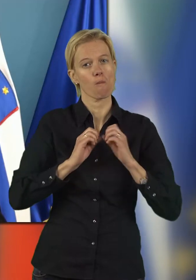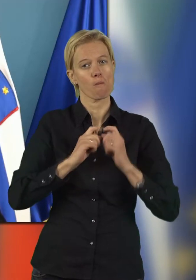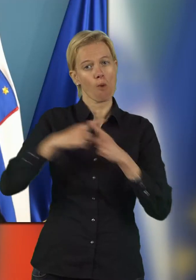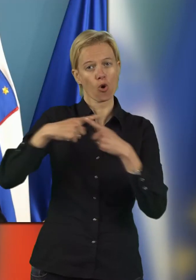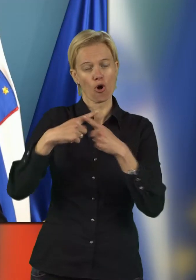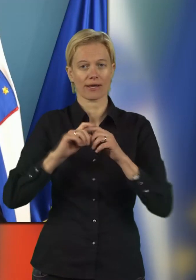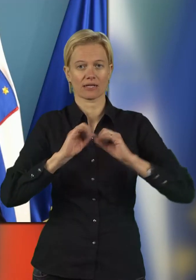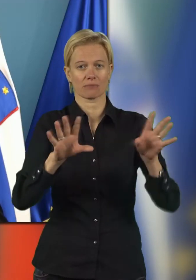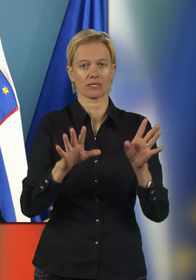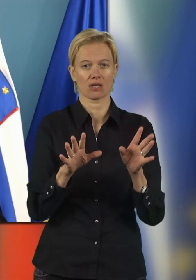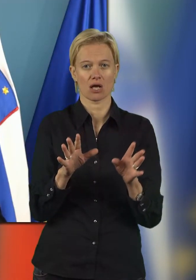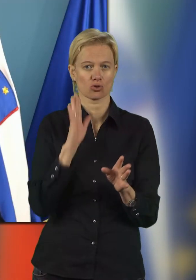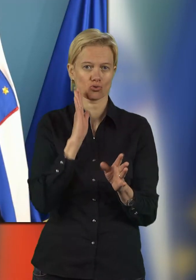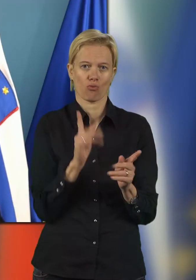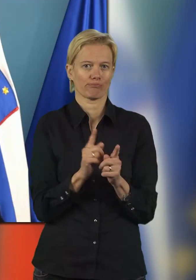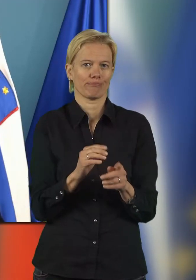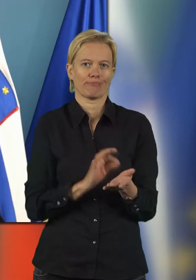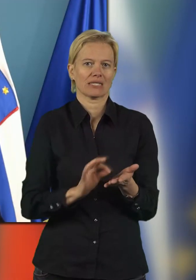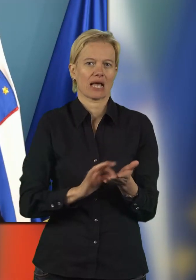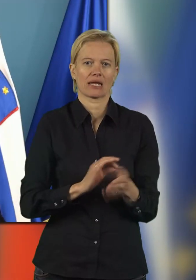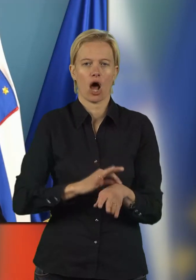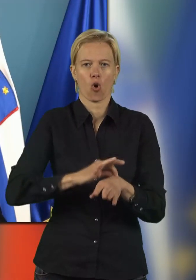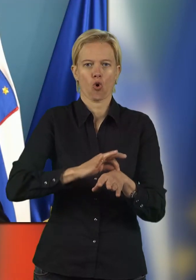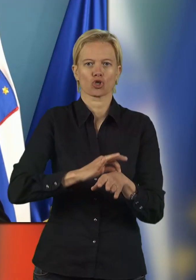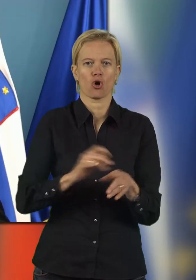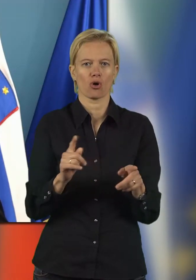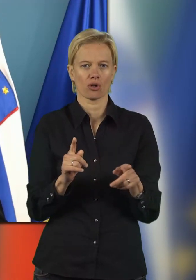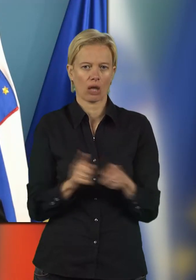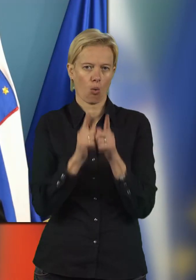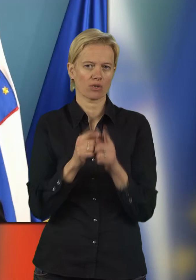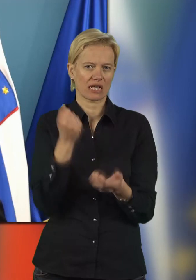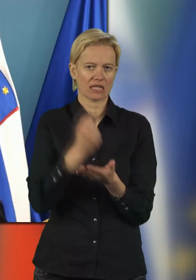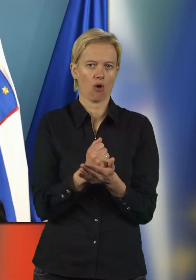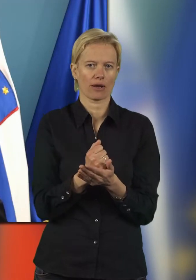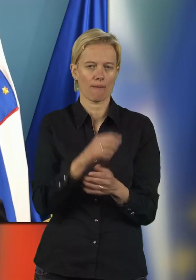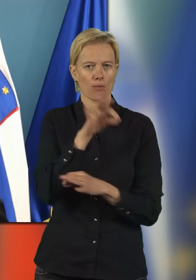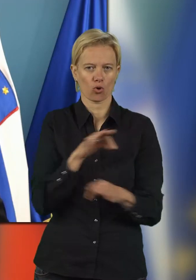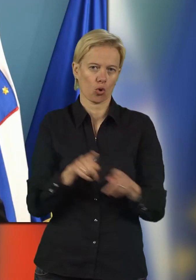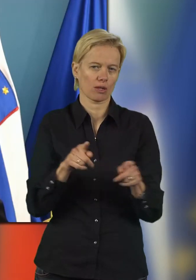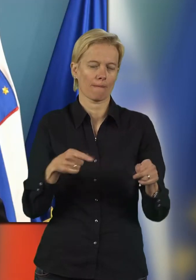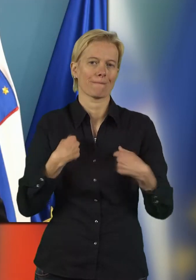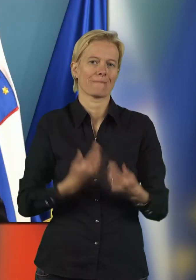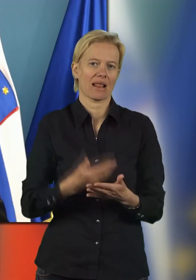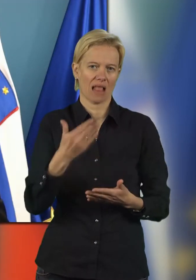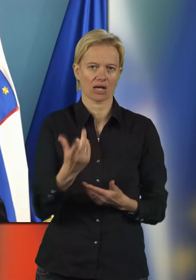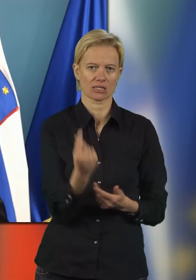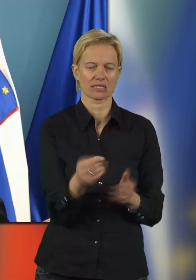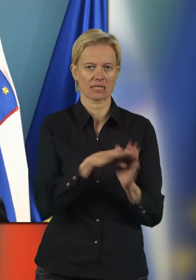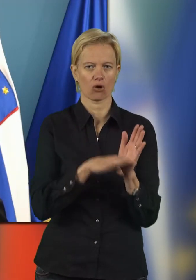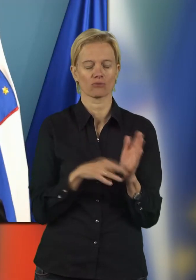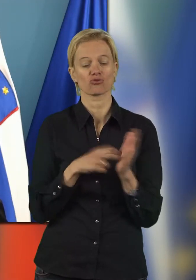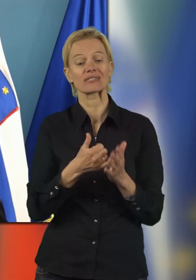boste lahko videli, da je pravzaprav so pogoji razpisa tako rekoč pisani na kožo tako zastavljenem projektu, kot smo